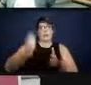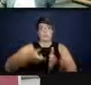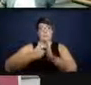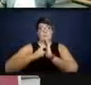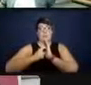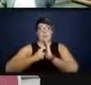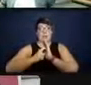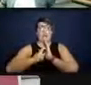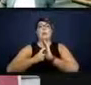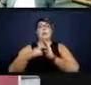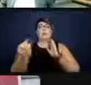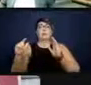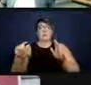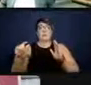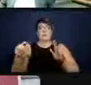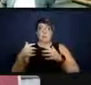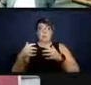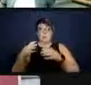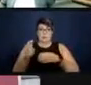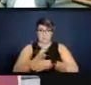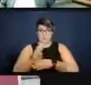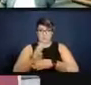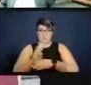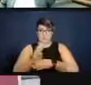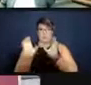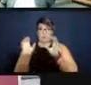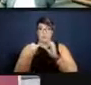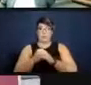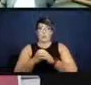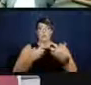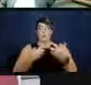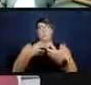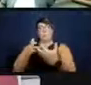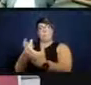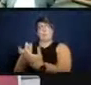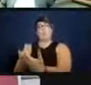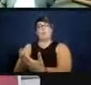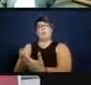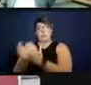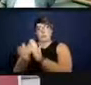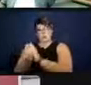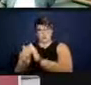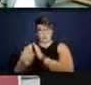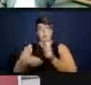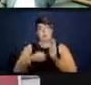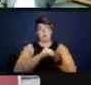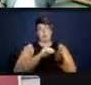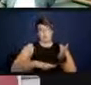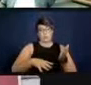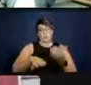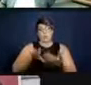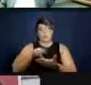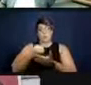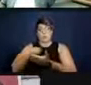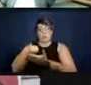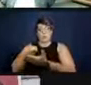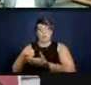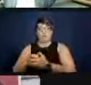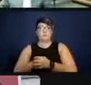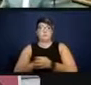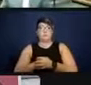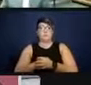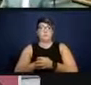الأشخاص تخصصوا في المجالات، ونحن قمنا ب أعطائهم هذه المهارات التي يحتاج إليها